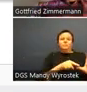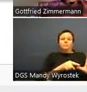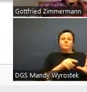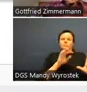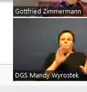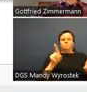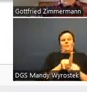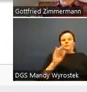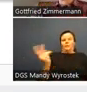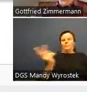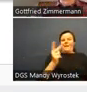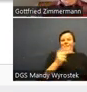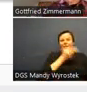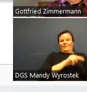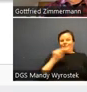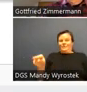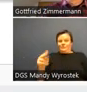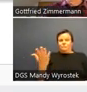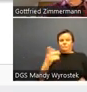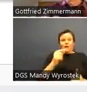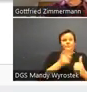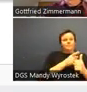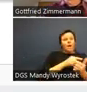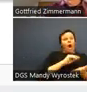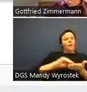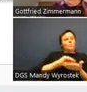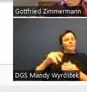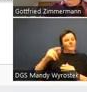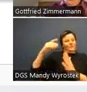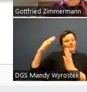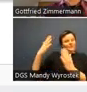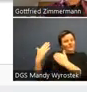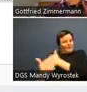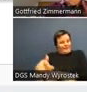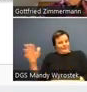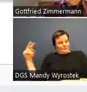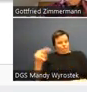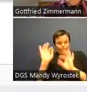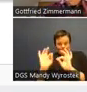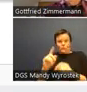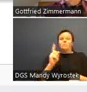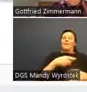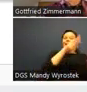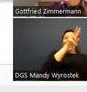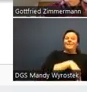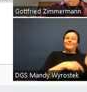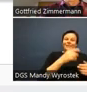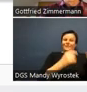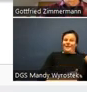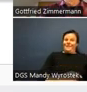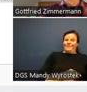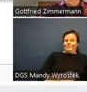weil es die Standardansicht ist, haben wir gesagt, als wir diese Checkliste erstellt haben, das muss auf jeden